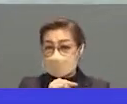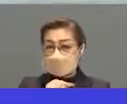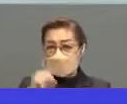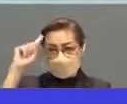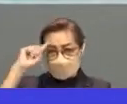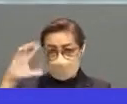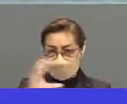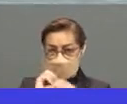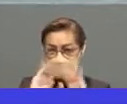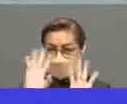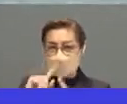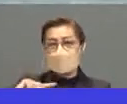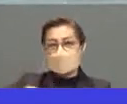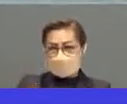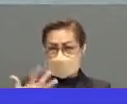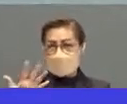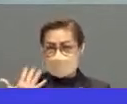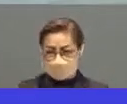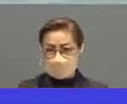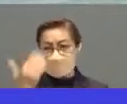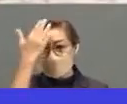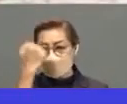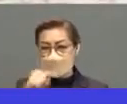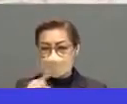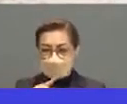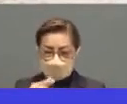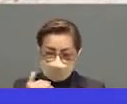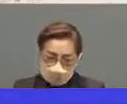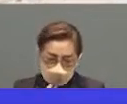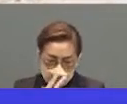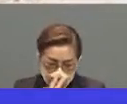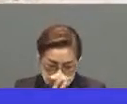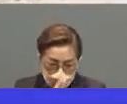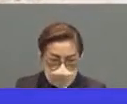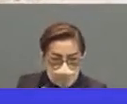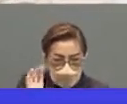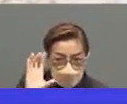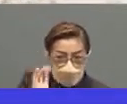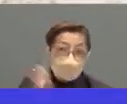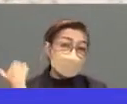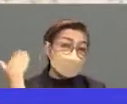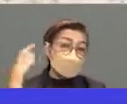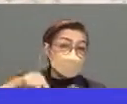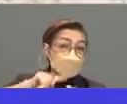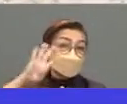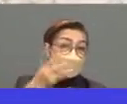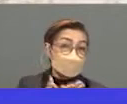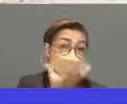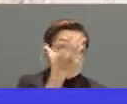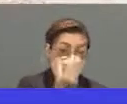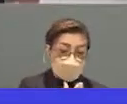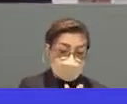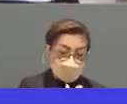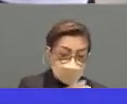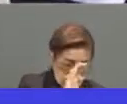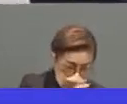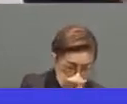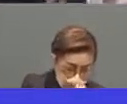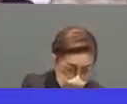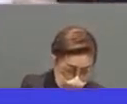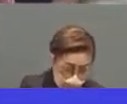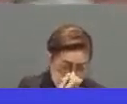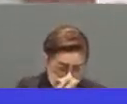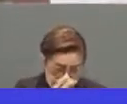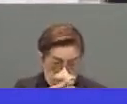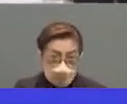ขึ้นกว่าเดิมครับนะครับก็เลยอาจจะเป็นตัวกระตุ้นเศรษฐกิจเลยช่วงบ่ายปีครับแต่ของพี่นี่แหละครับเรื่องหนึ่งที่หลายคนลุ้น